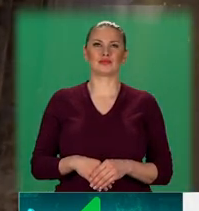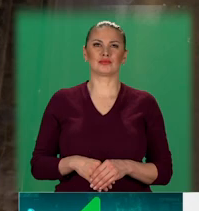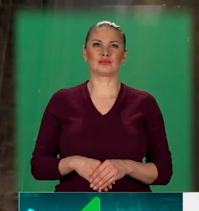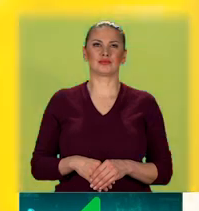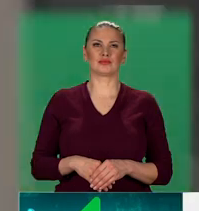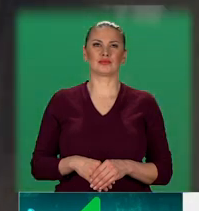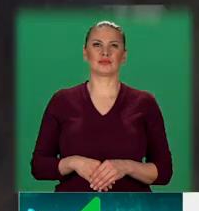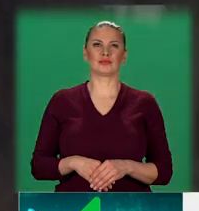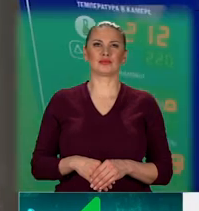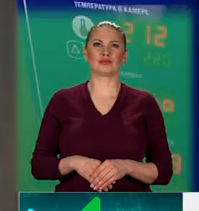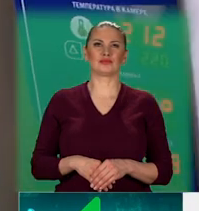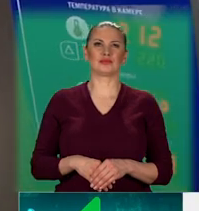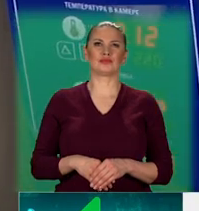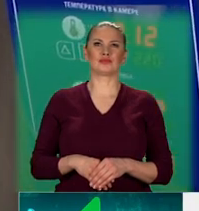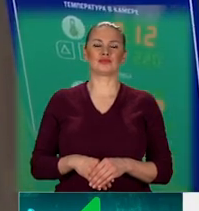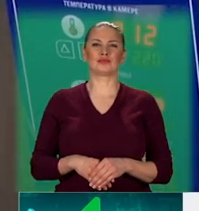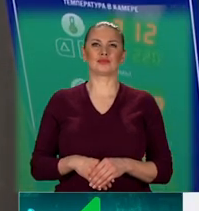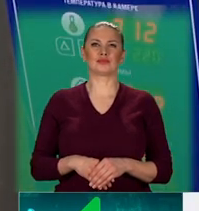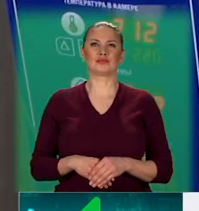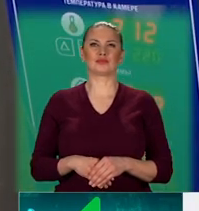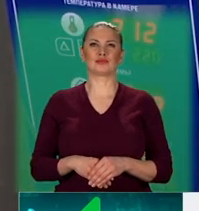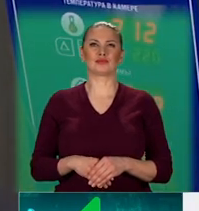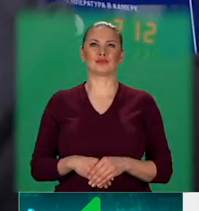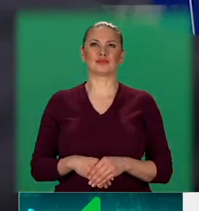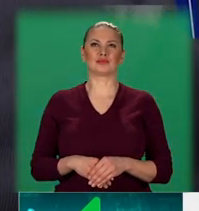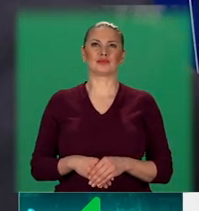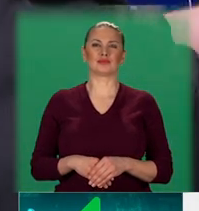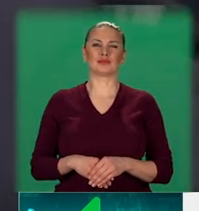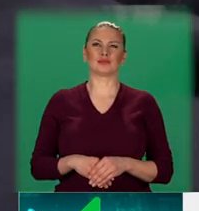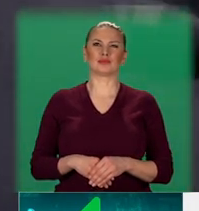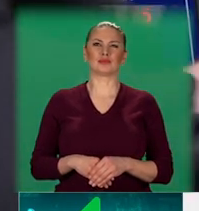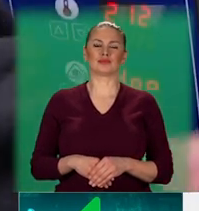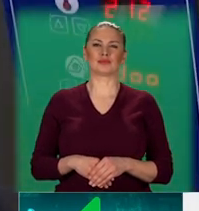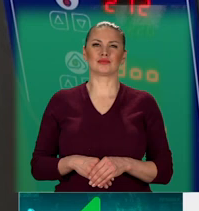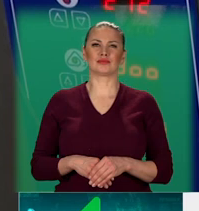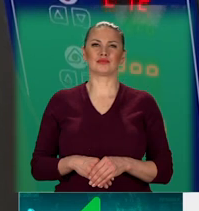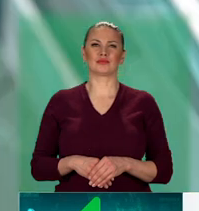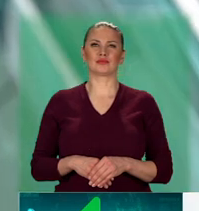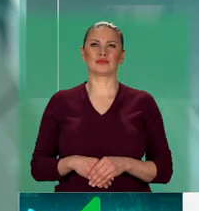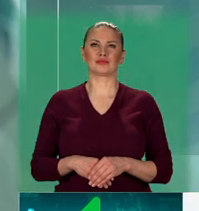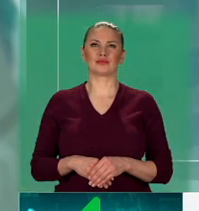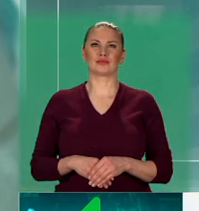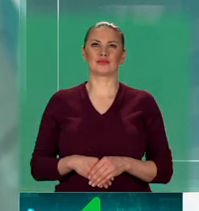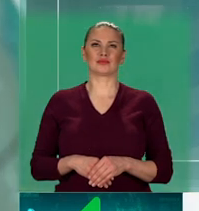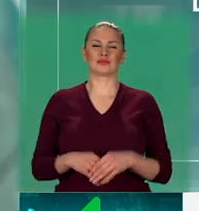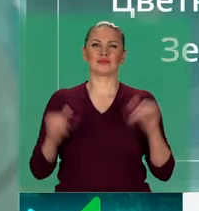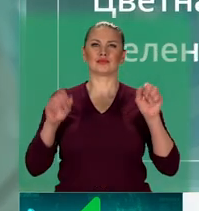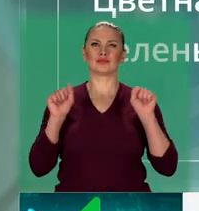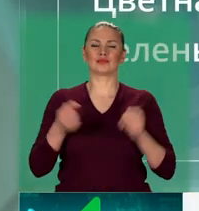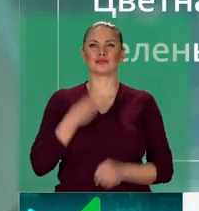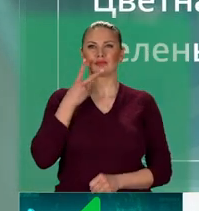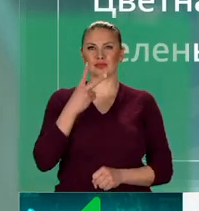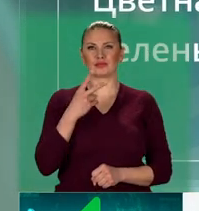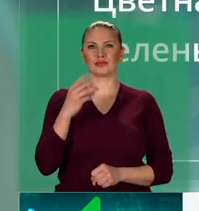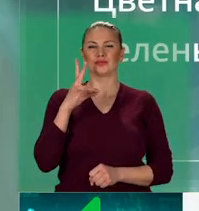Смешиваем несколько куриных яиц, молоко, зелень, вареную гречку и цветную капусту, нарезанную средним кубиком. После чего полученную массу